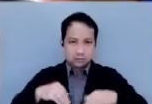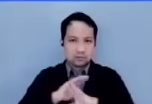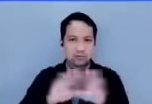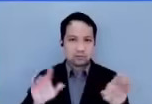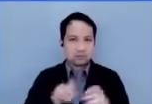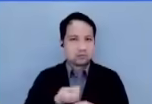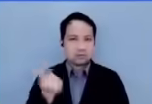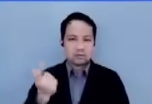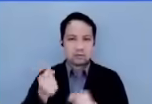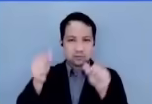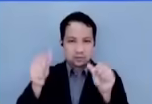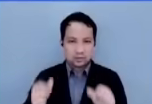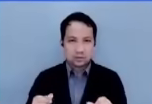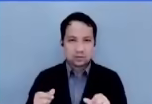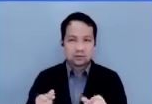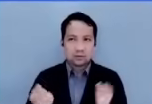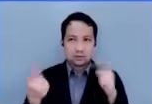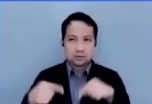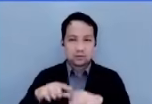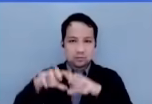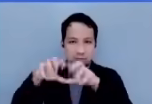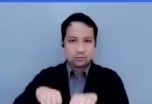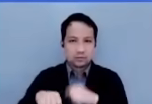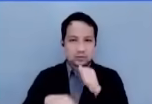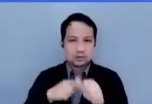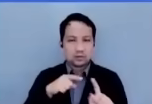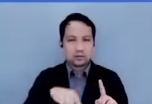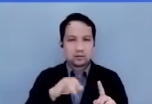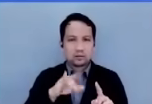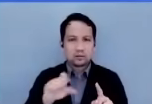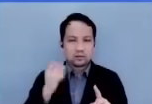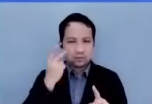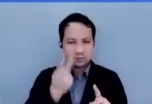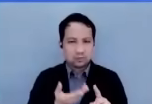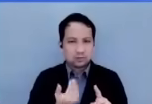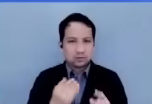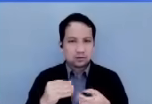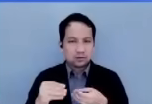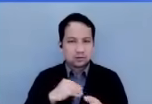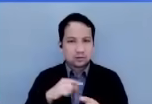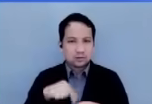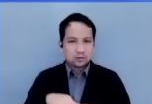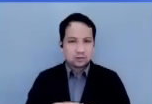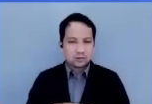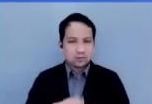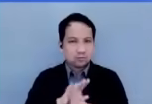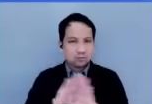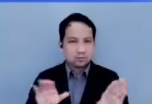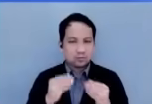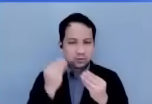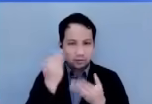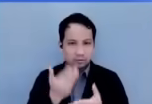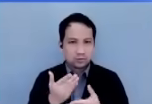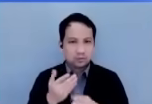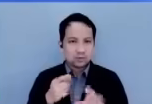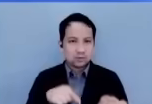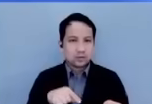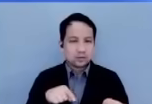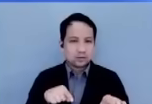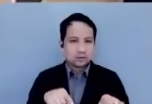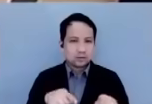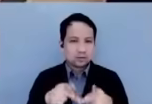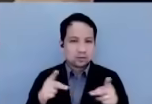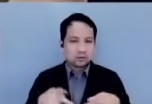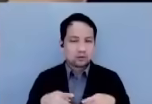post. Matapos mahuli, todo tanggi ang enforcer na hinututan niya ang motorista. Wala nga raw siya sa lugar nang mangyari umano ang